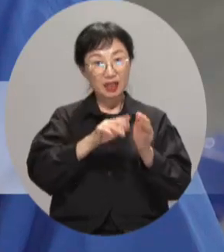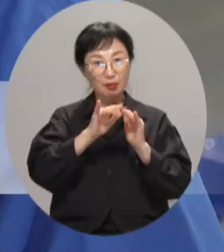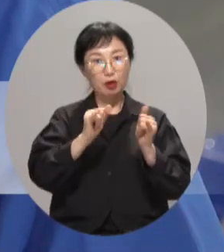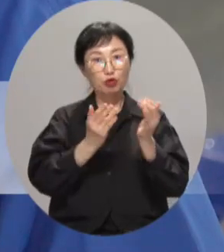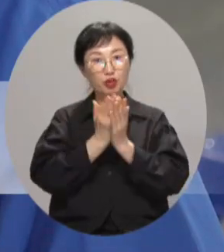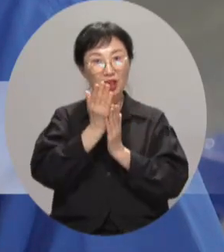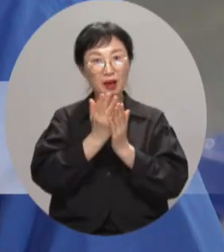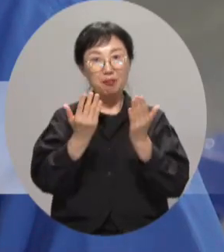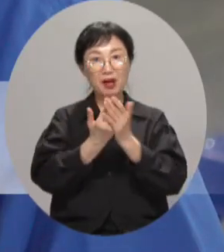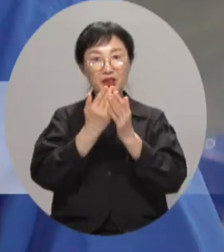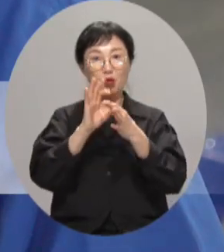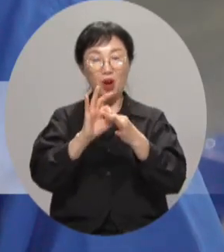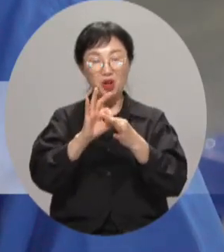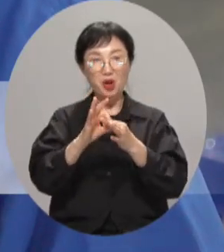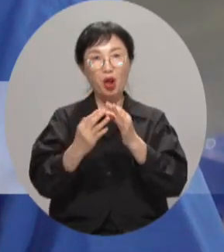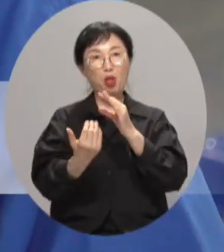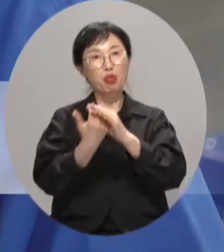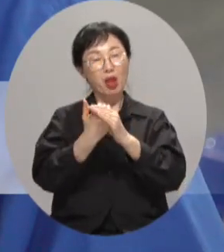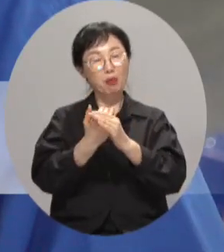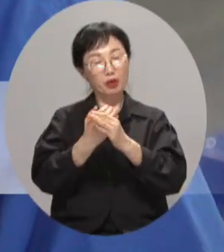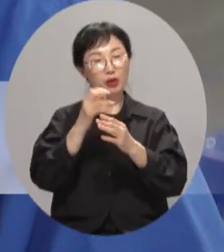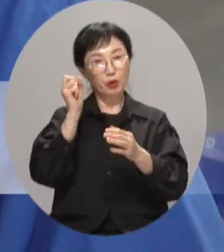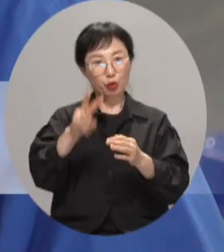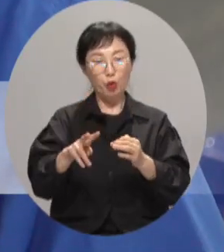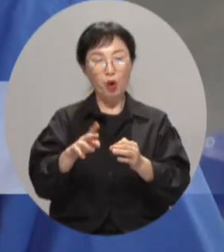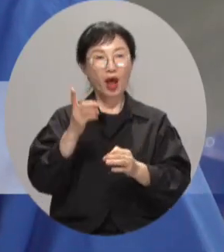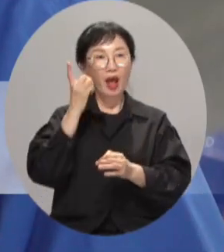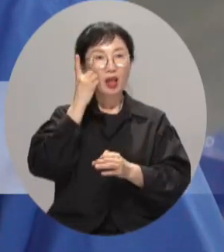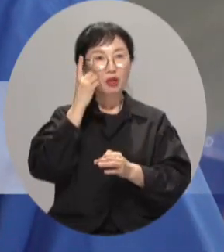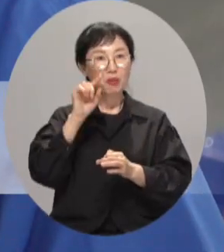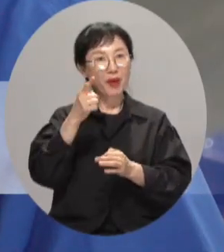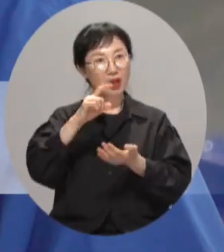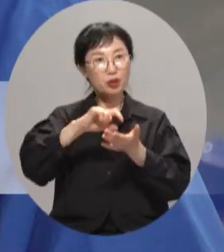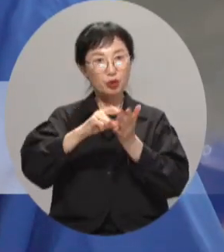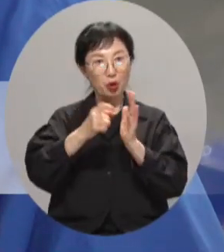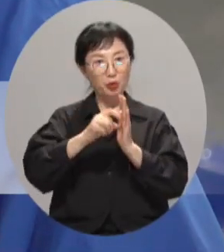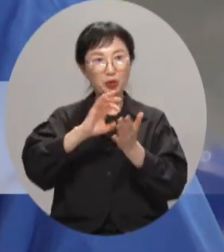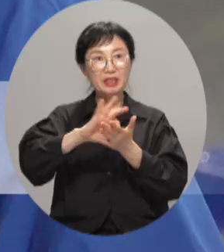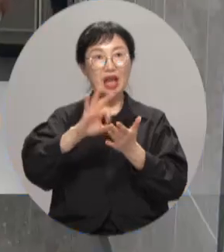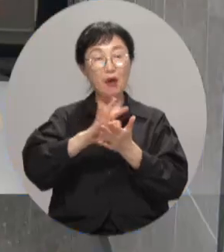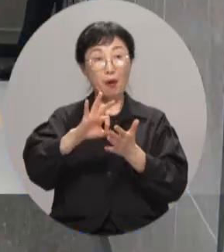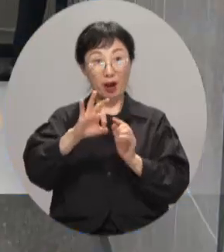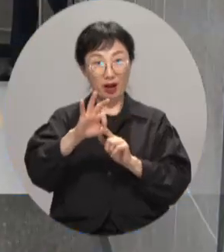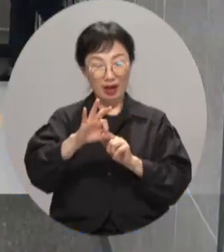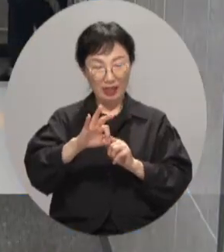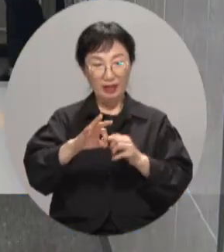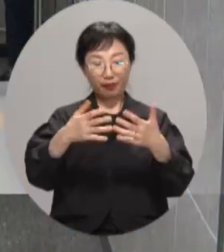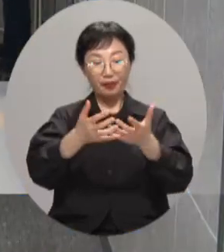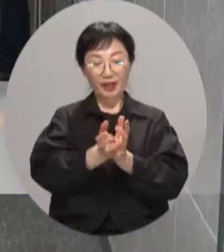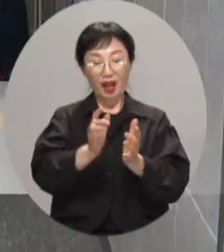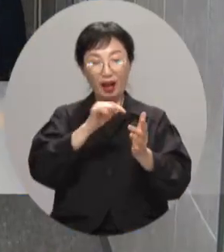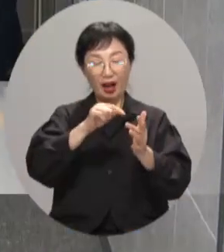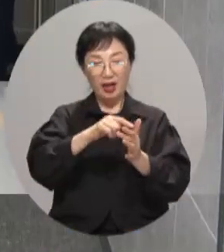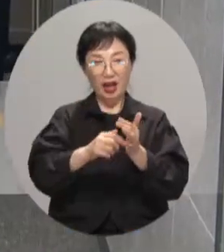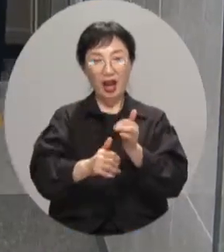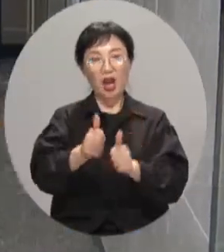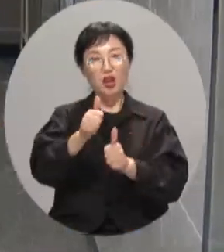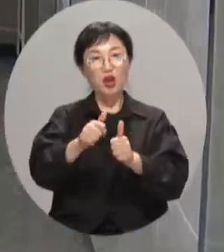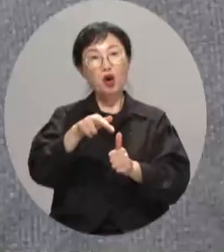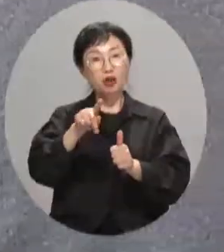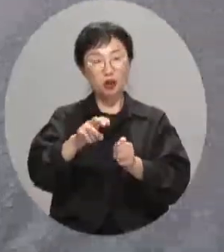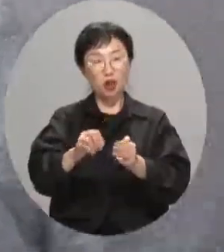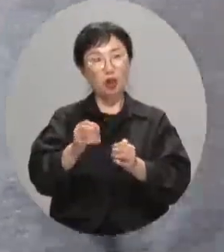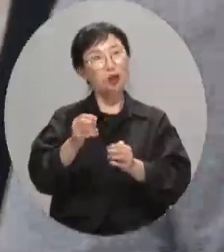발전관련 뇌물 수수 혐의와 휴대전화 여대를 이용한 것으로 추정되는 당경 여론조작 의욕과